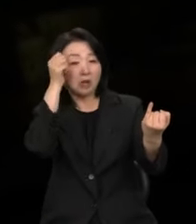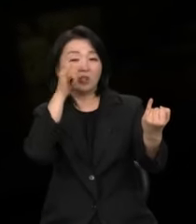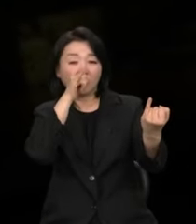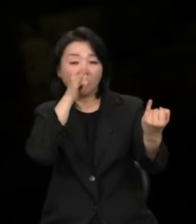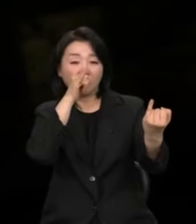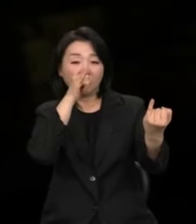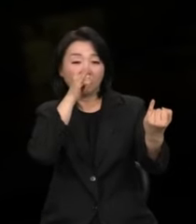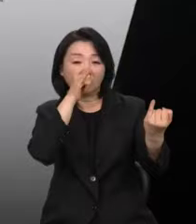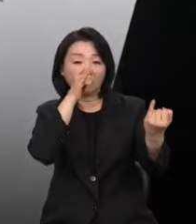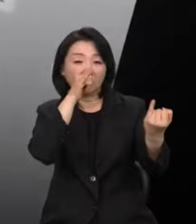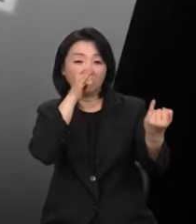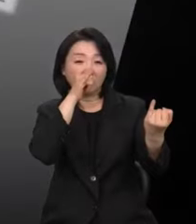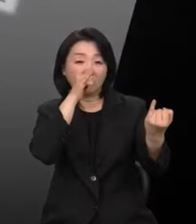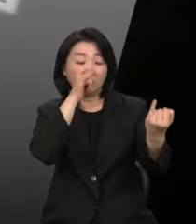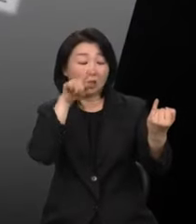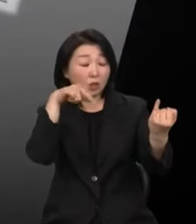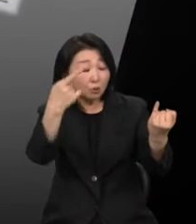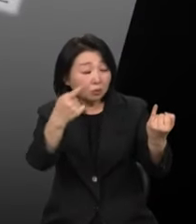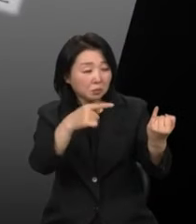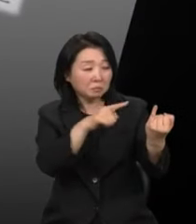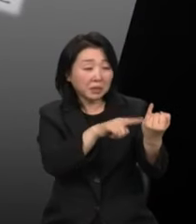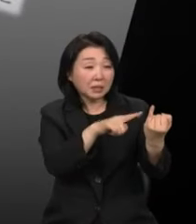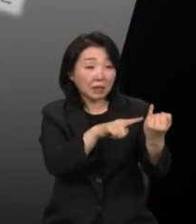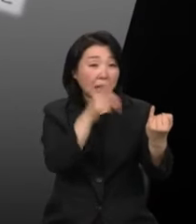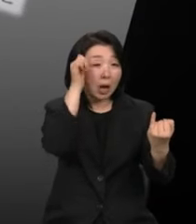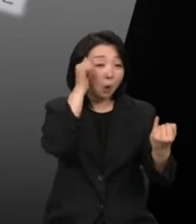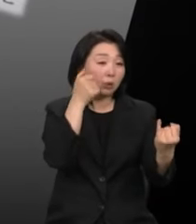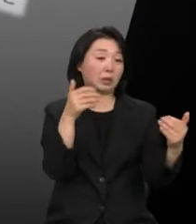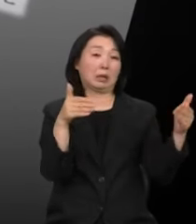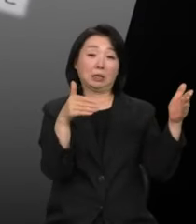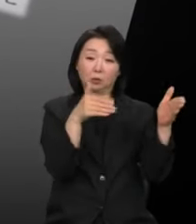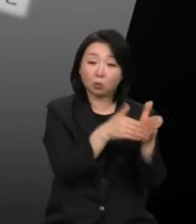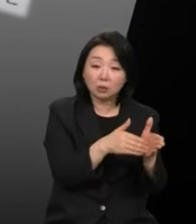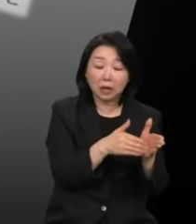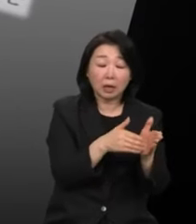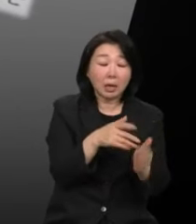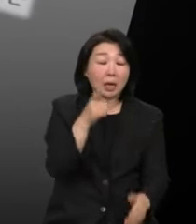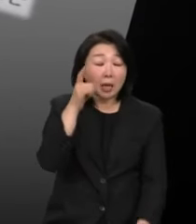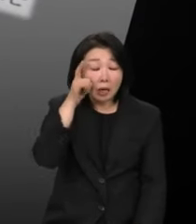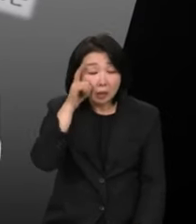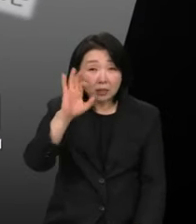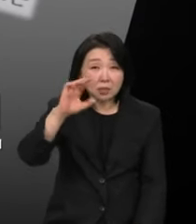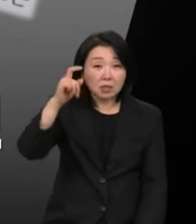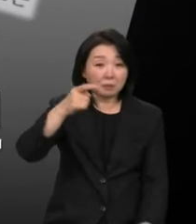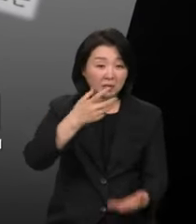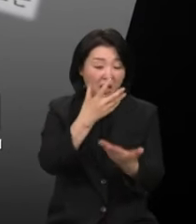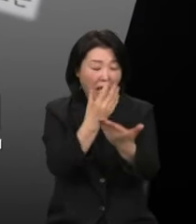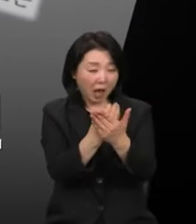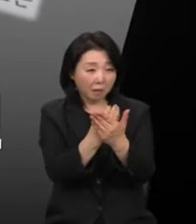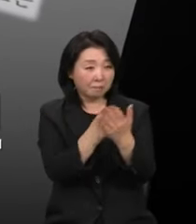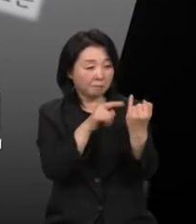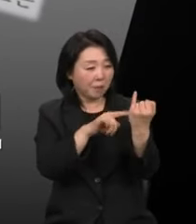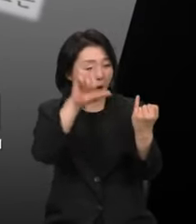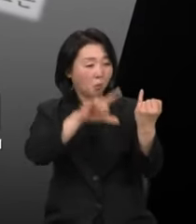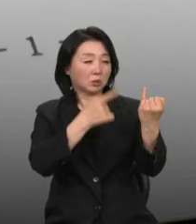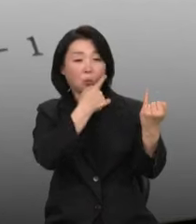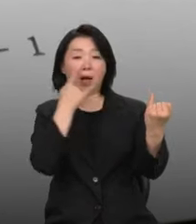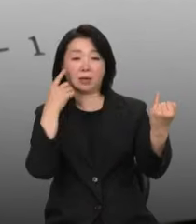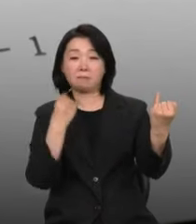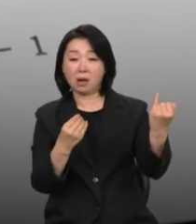걸로 드러났습니다. 이후 피해자가 무인텔에 도착하자 휴대전화 CCTV 앱으로 피해자의 모습을 확인했던